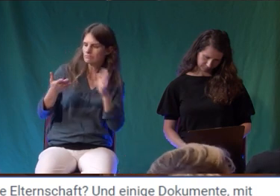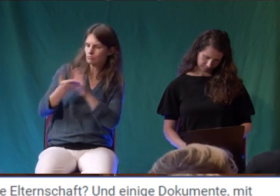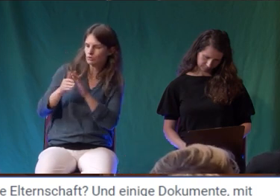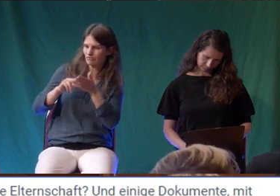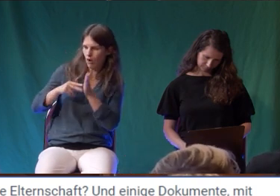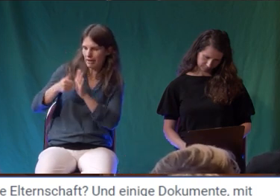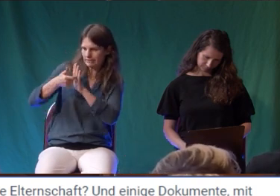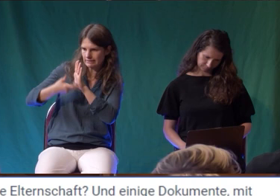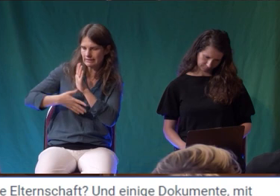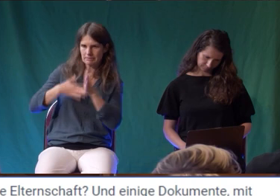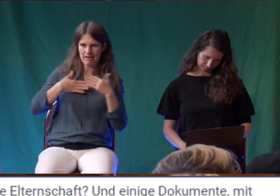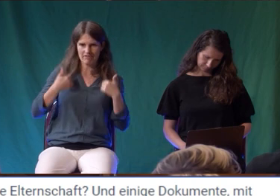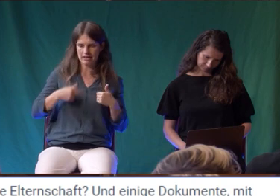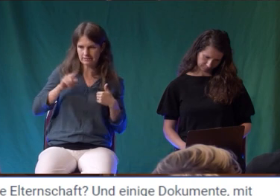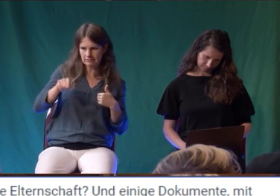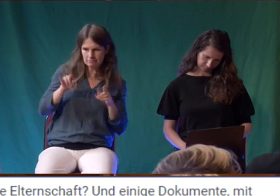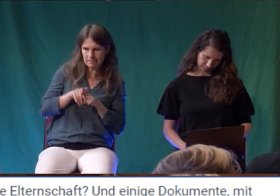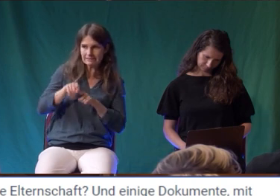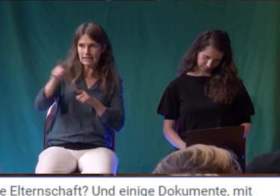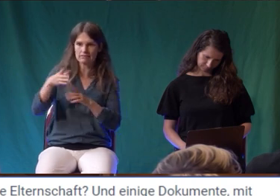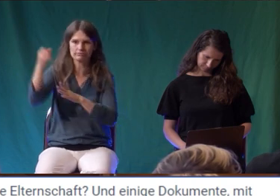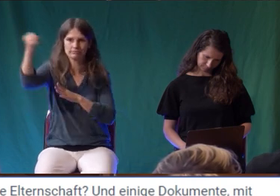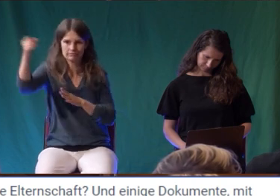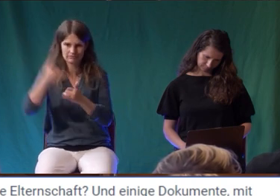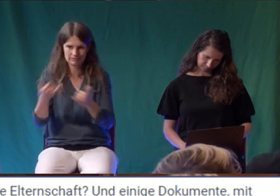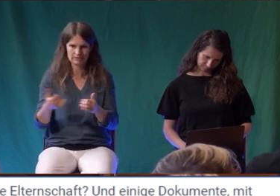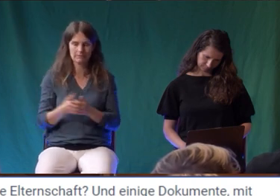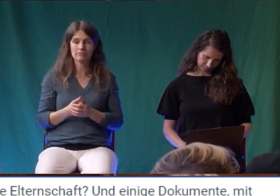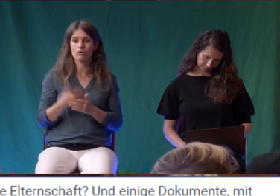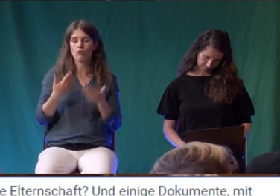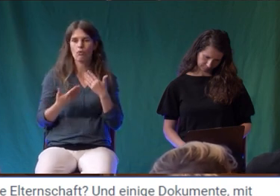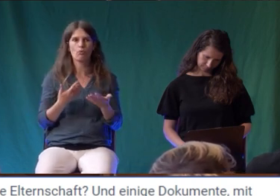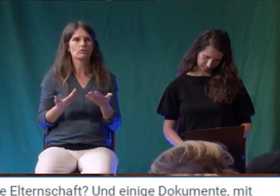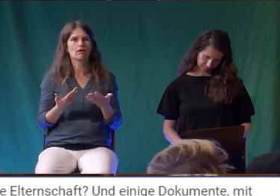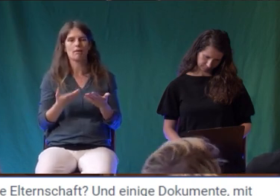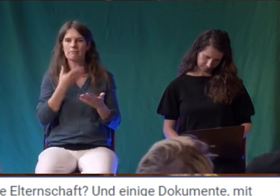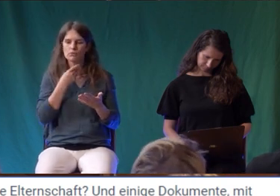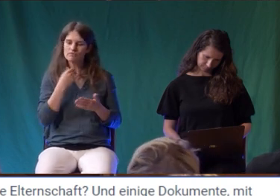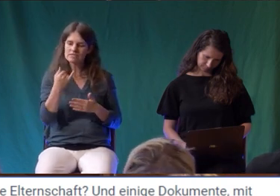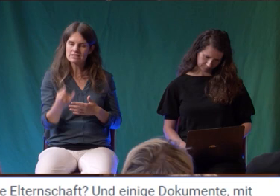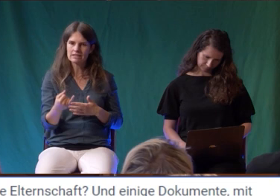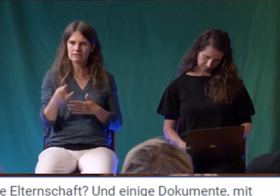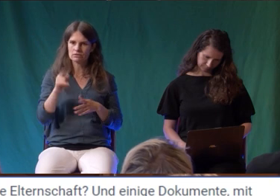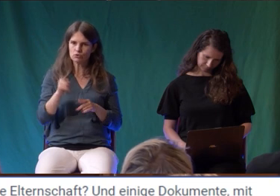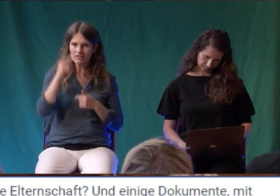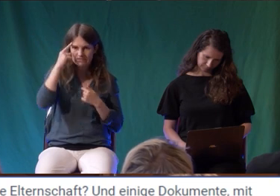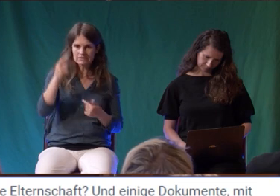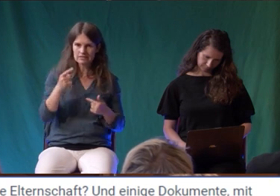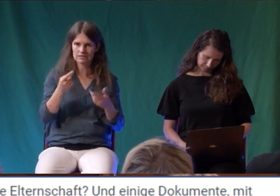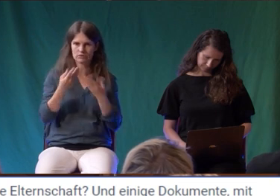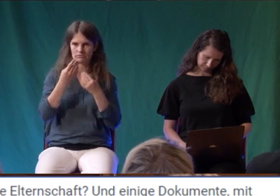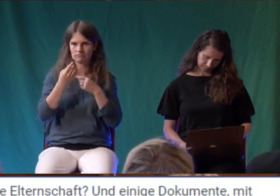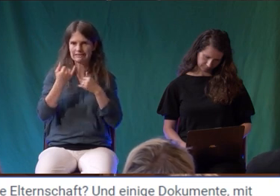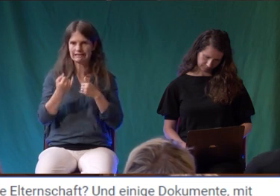haben wir auch eine Broschüre kindliche Bedürfnisse die Sie kennen sollten also das ist sozusagen noch mal Informationsmaterial zur kindliche Entwicklung